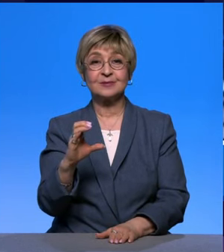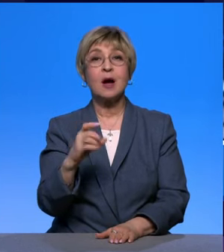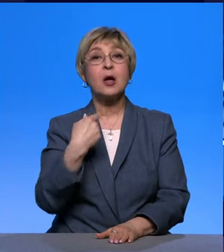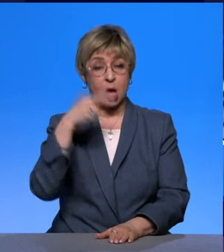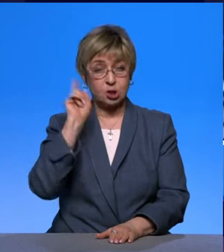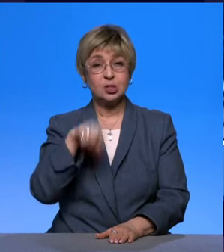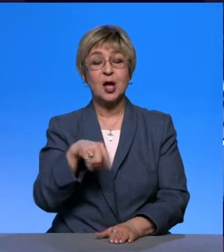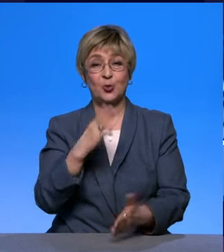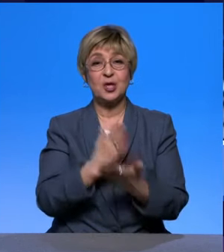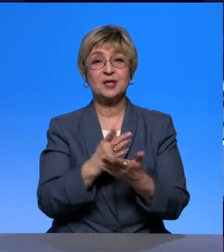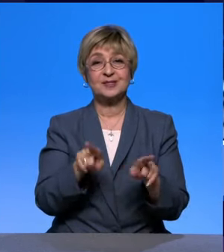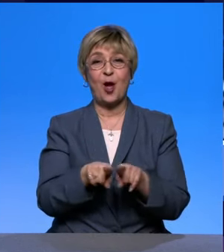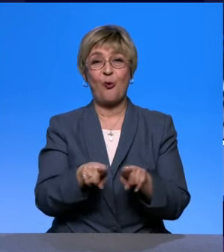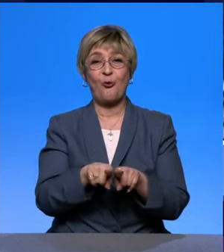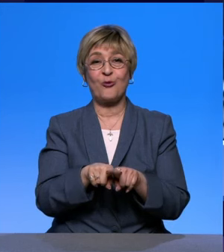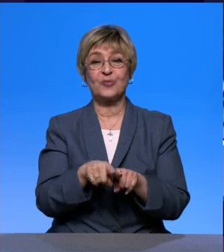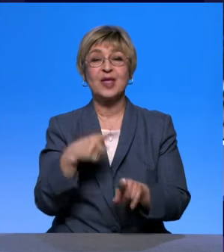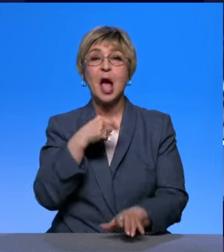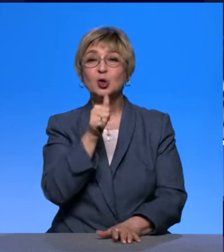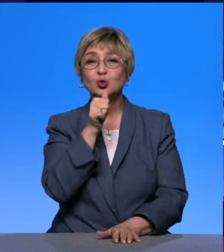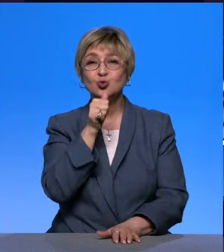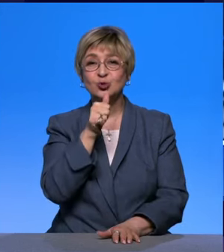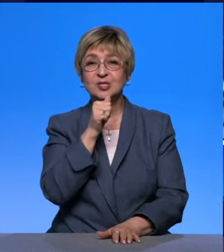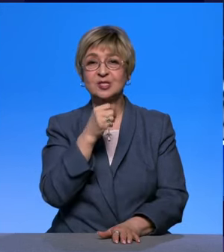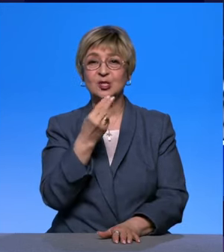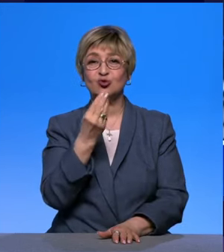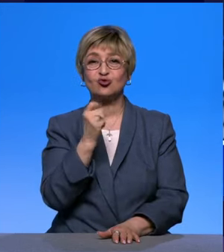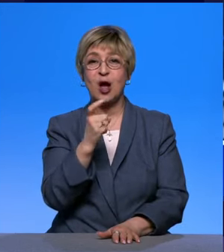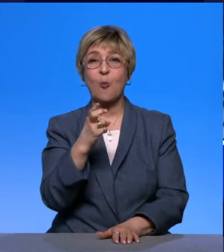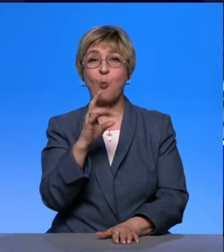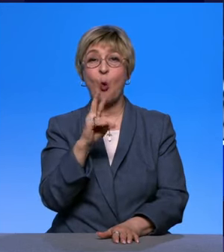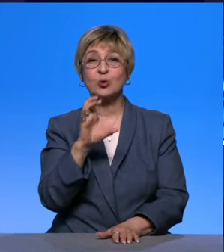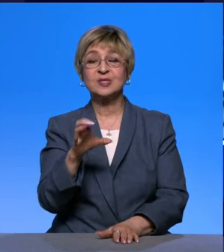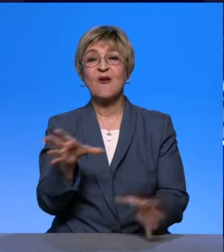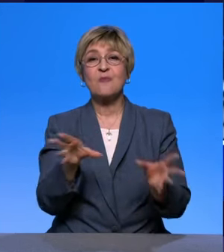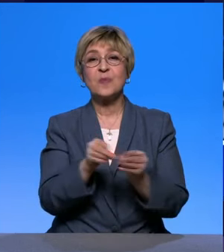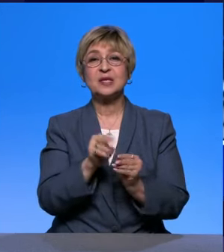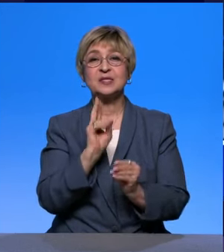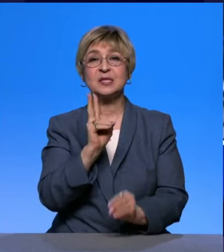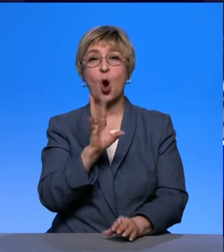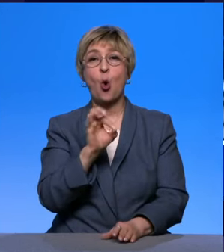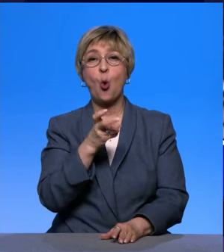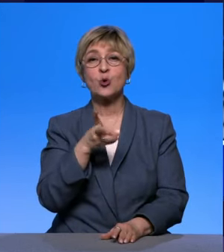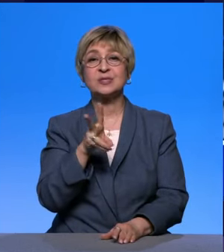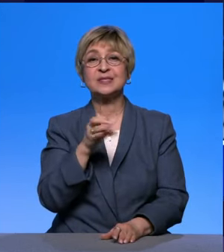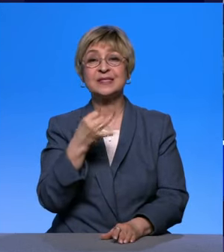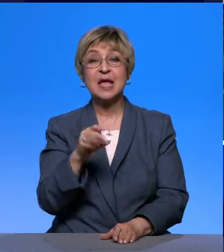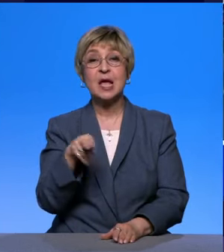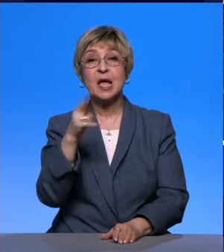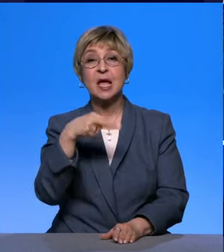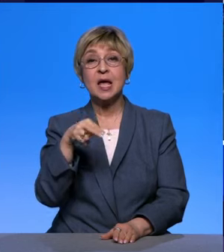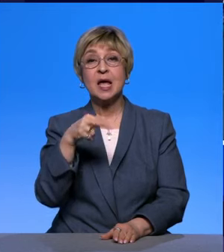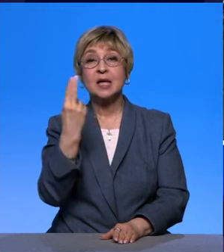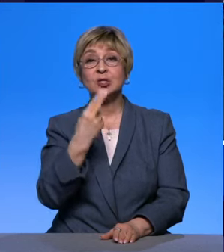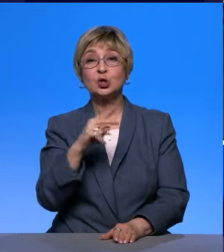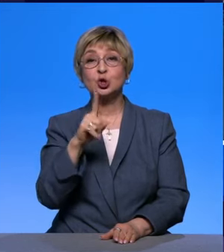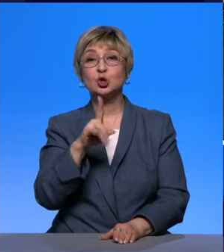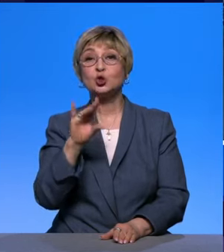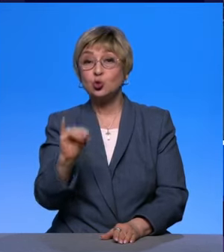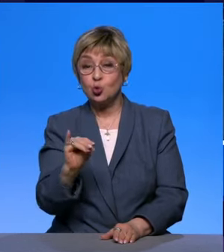да? Я судил шахбокс когда-то вместе с Костей Зю. Было достаточно интересно. Я помню, что там был матч,